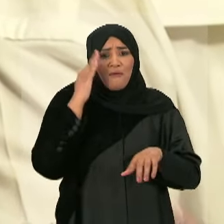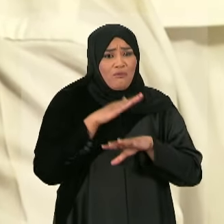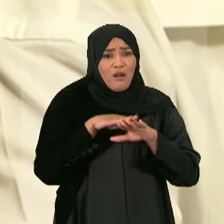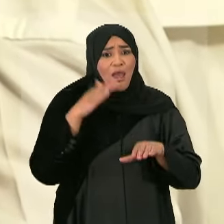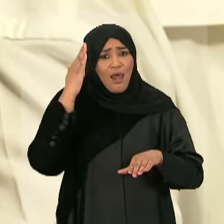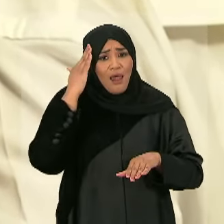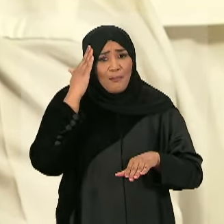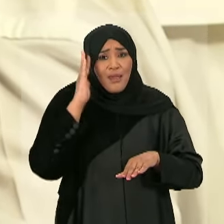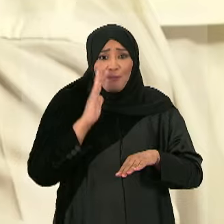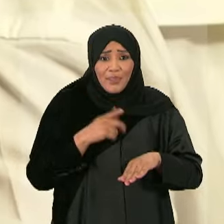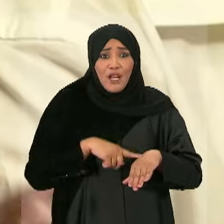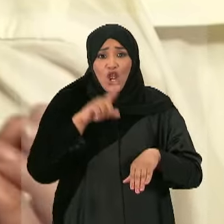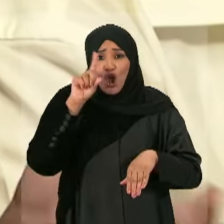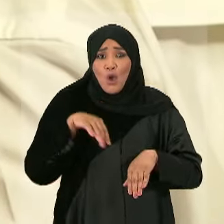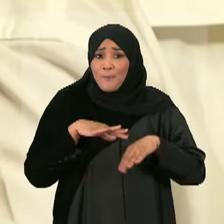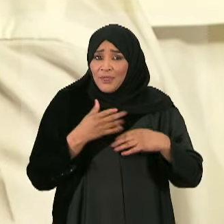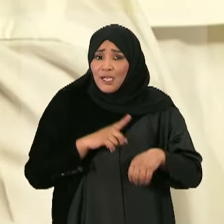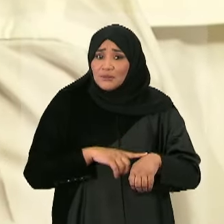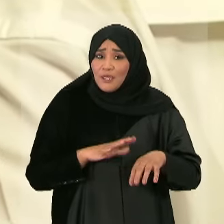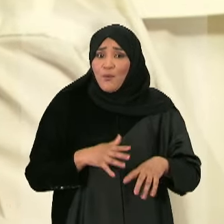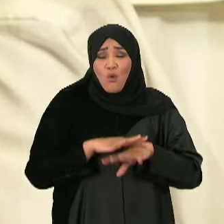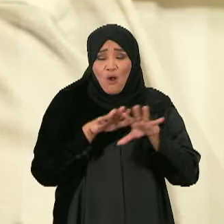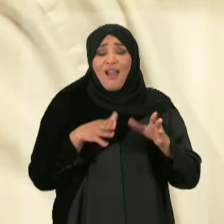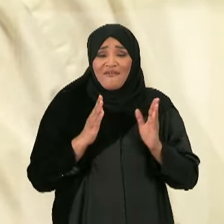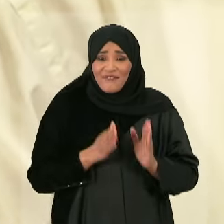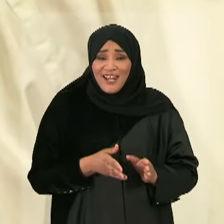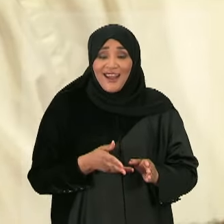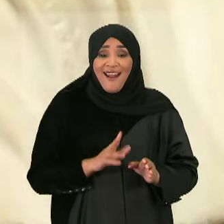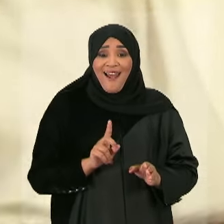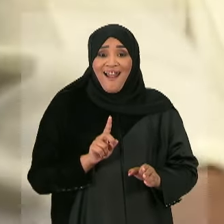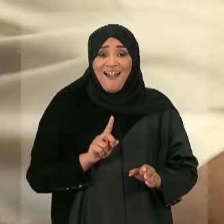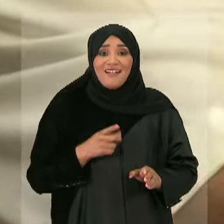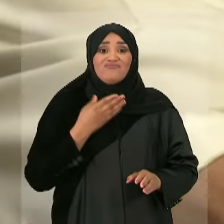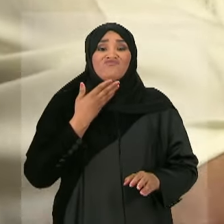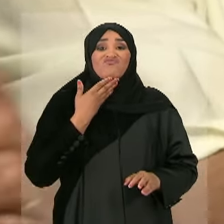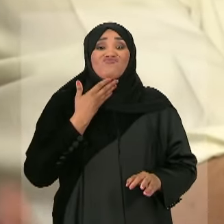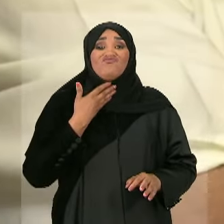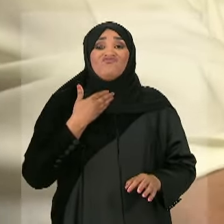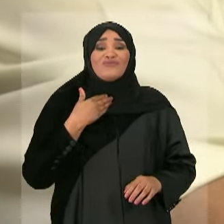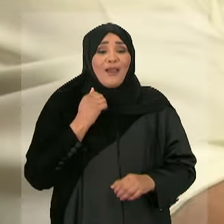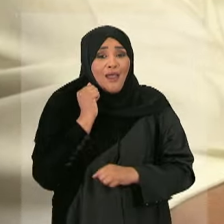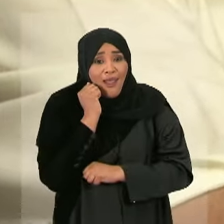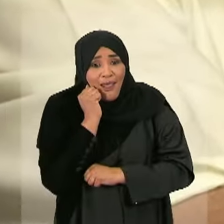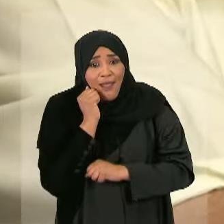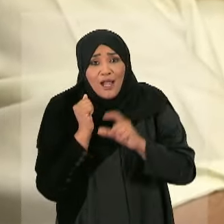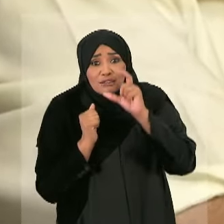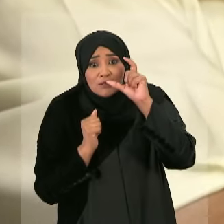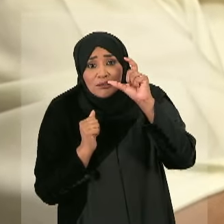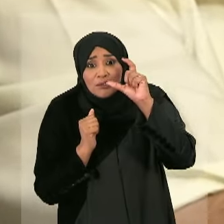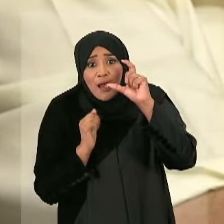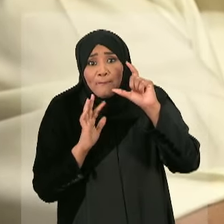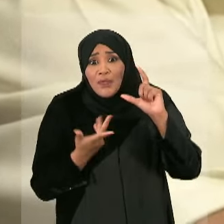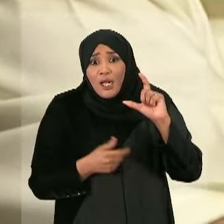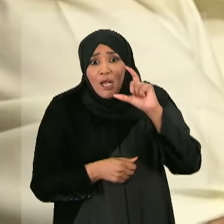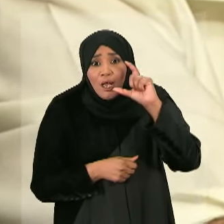حالة ترقب، وهذا الشيء فيه شيء من المتعة انك انت تترقب الموضوع قبل ما يجي. يعني بيجيش